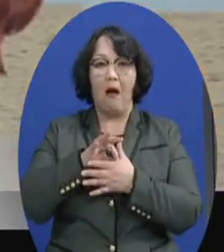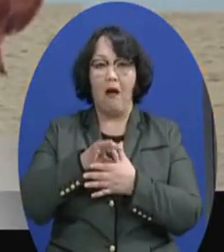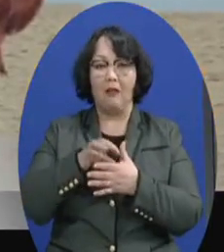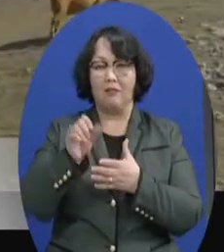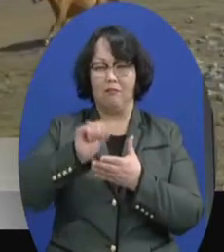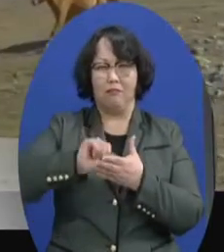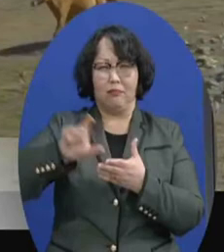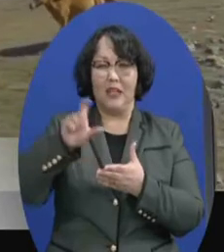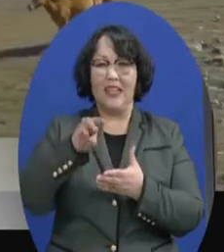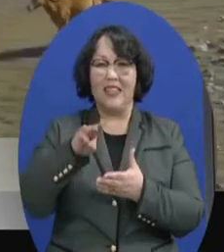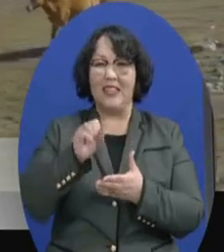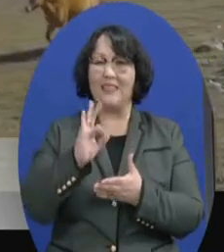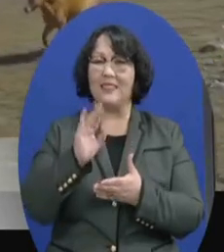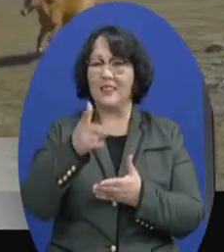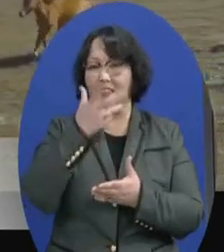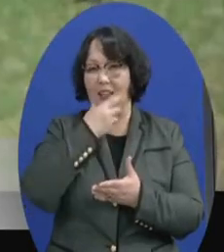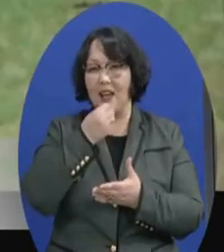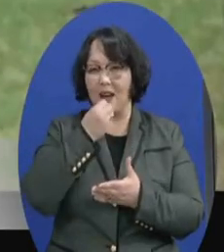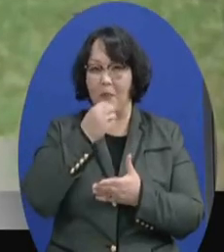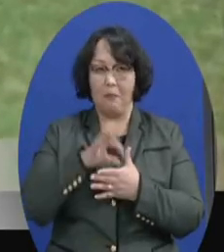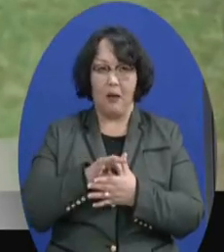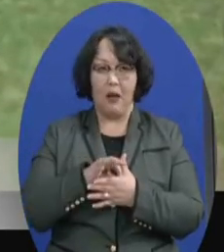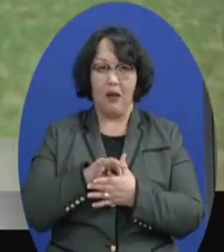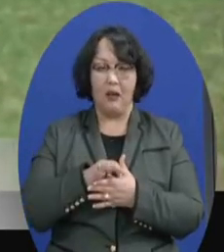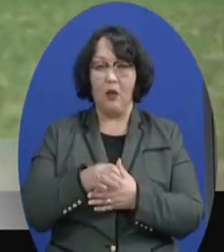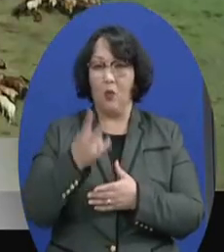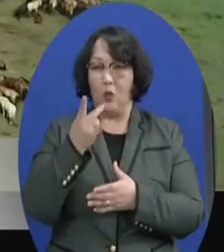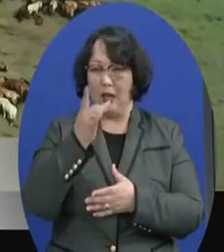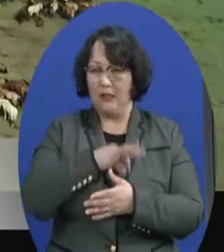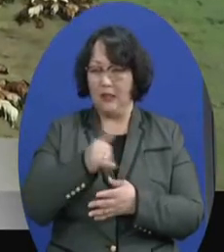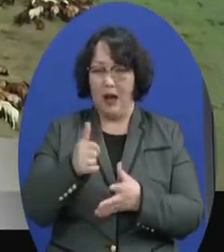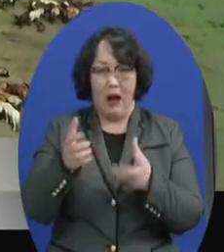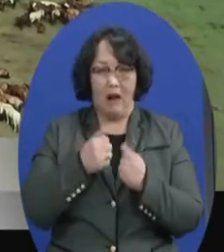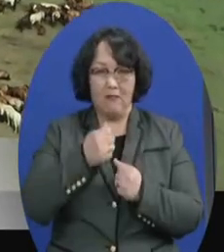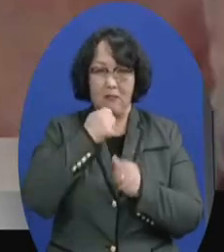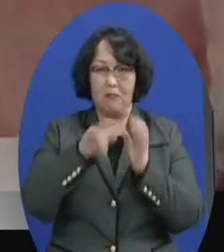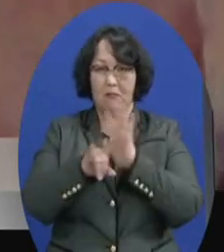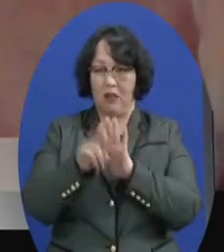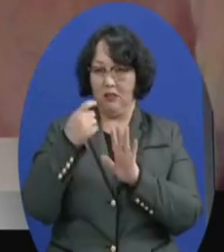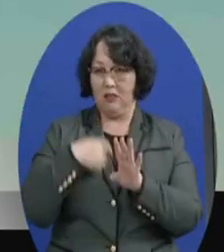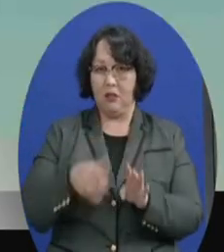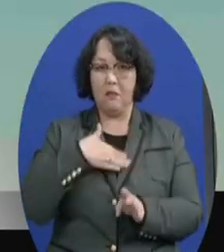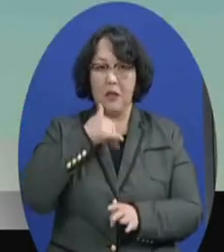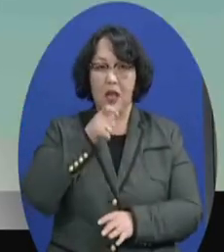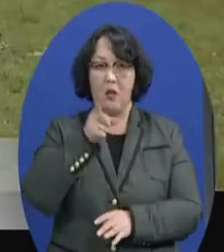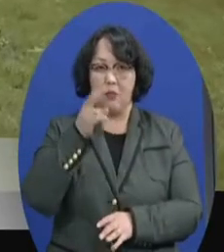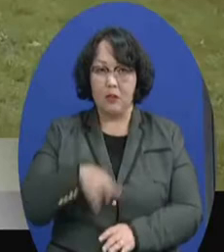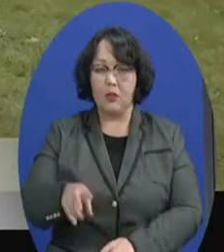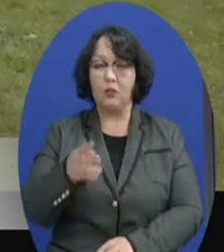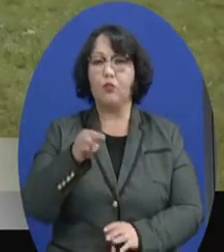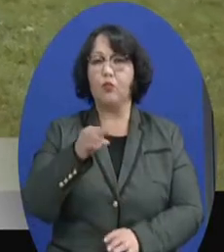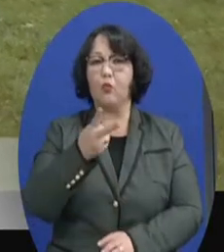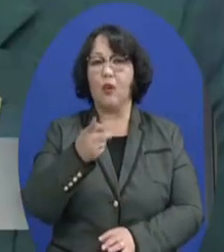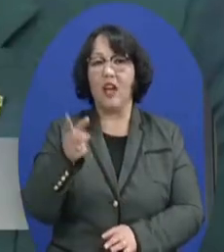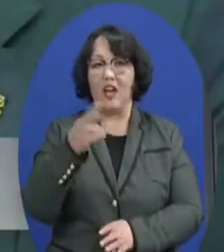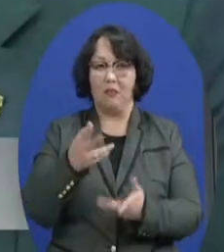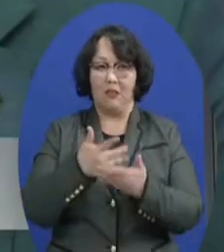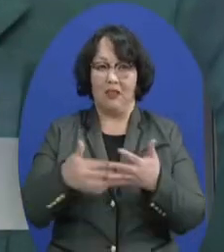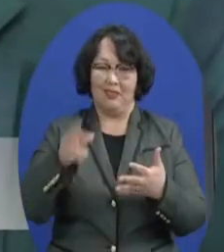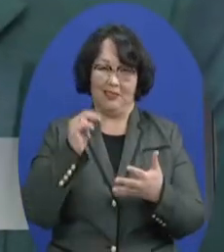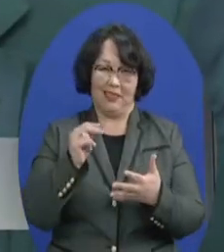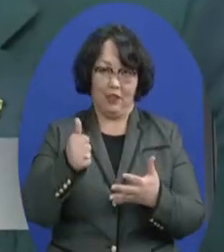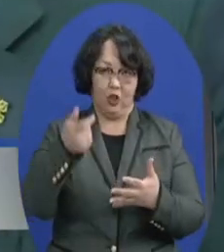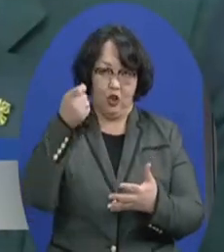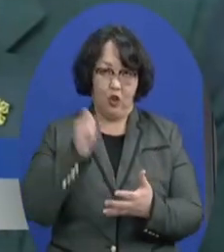бид 70 сая малынхаа үр шимийг хүртэж чадлагүй олон жил болсон хамгийн том шалтгаан малын эрүүлмэнд түүхий эдийн чанар юм.